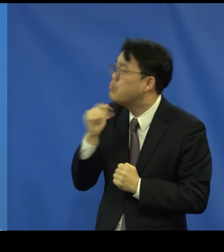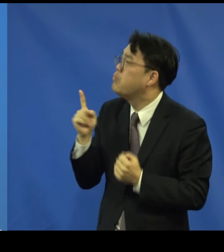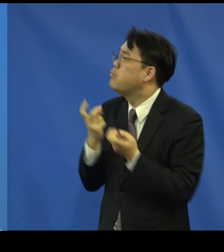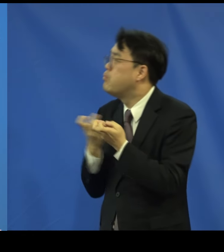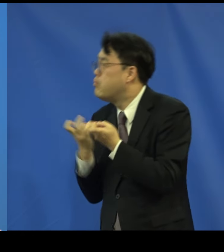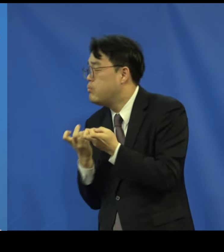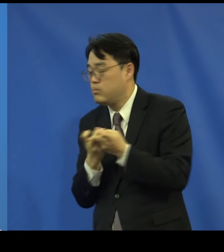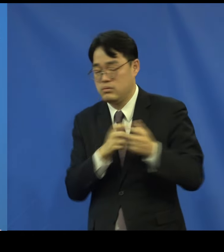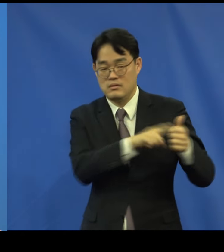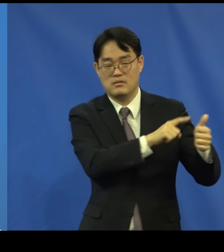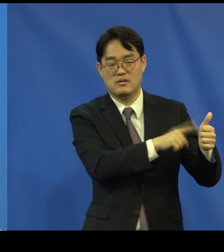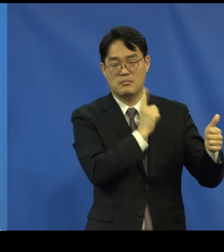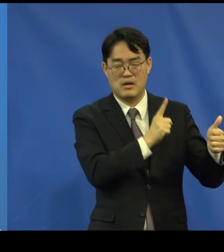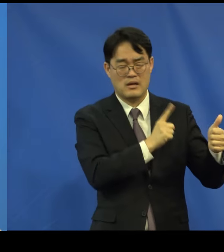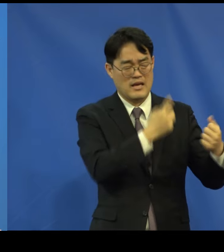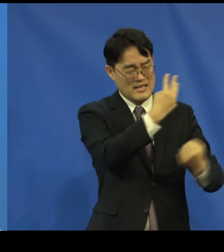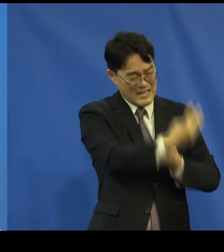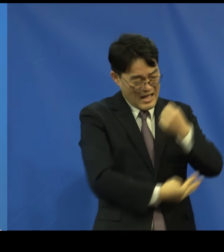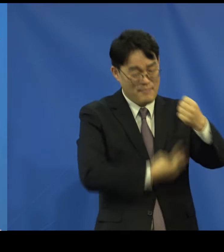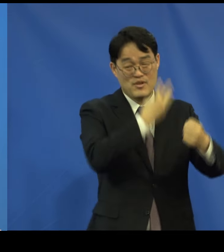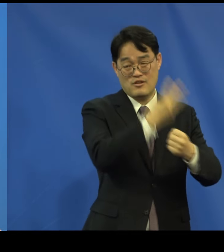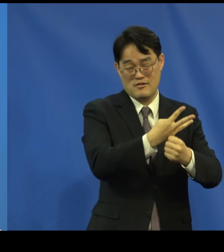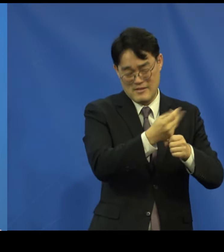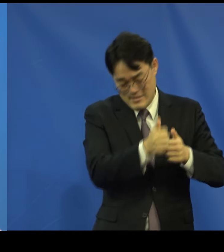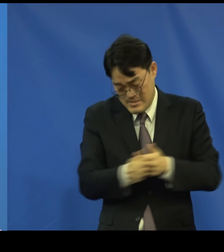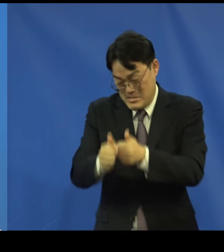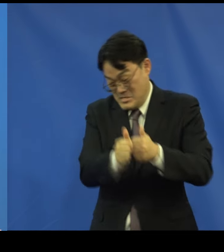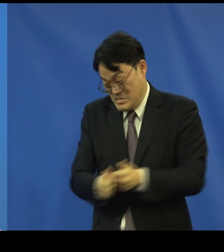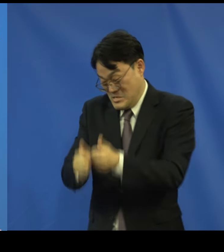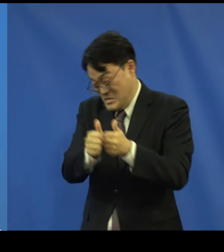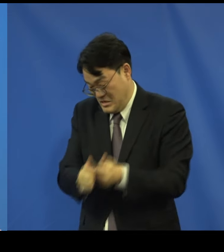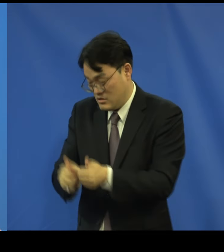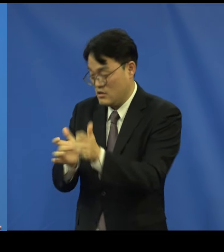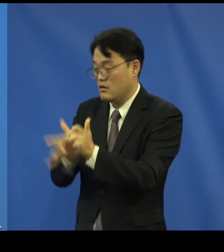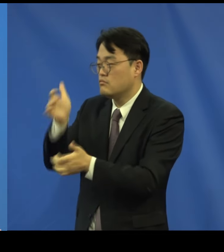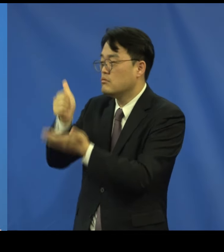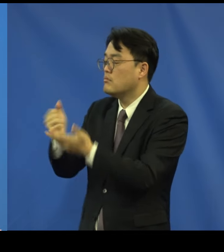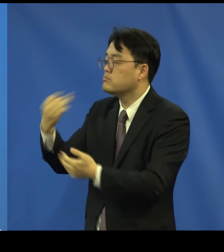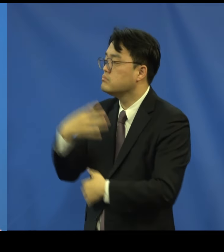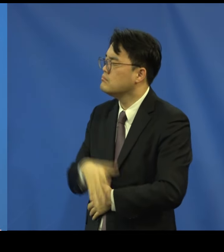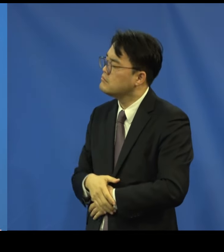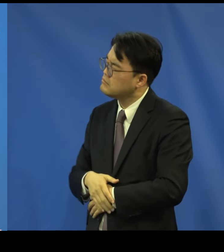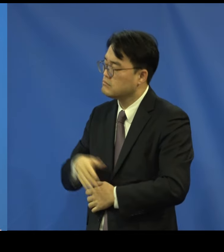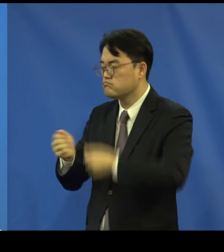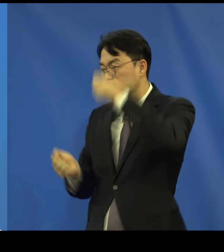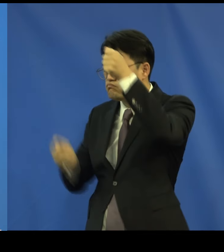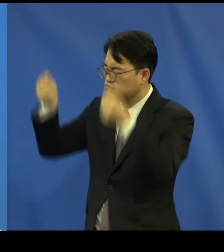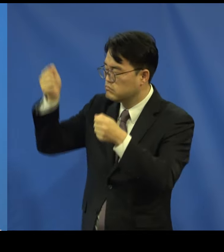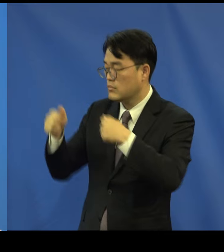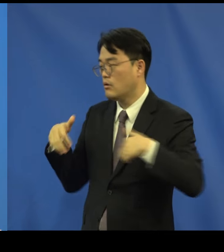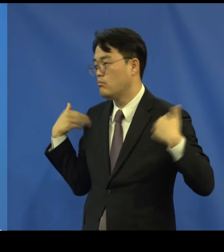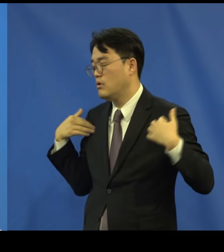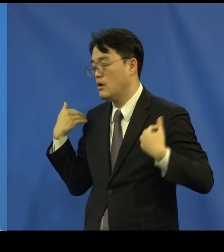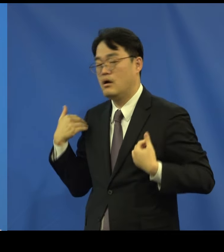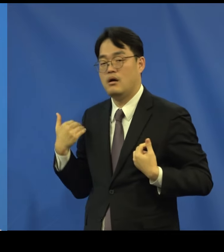여러분. 예수님을 3년 동안 따라다녔는데도 예수님 말씀을 말귀를 못 알아듣는 거예요.